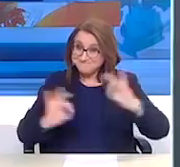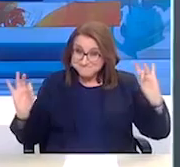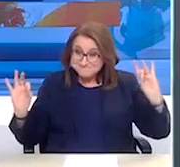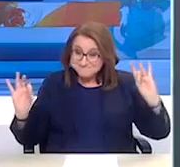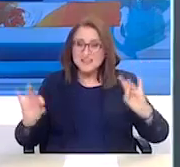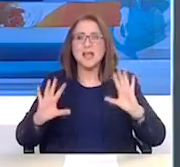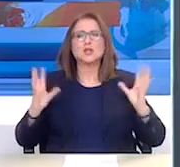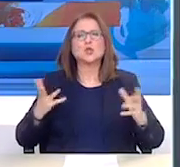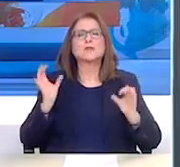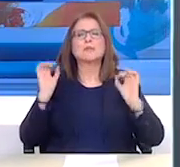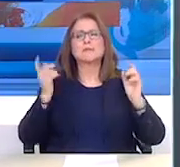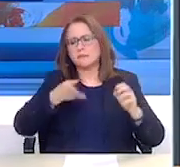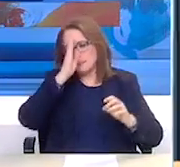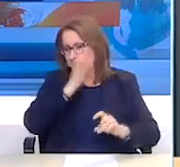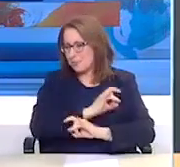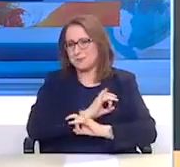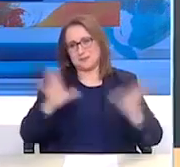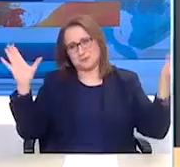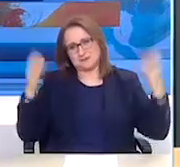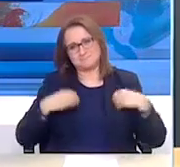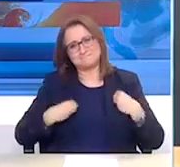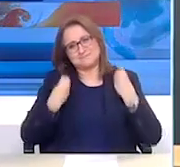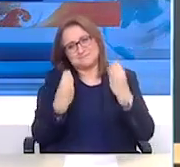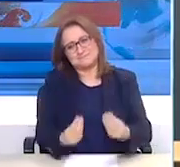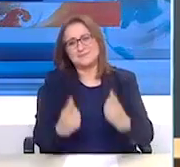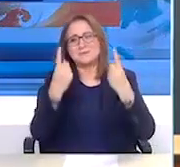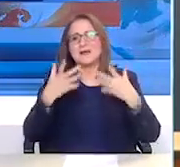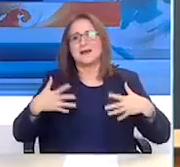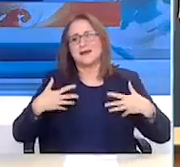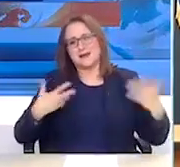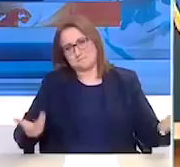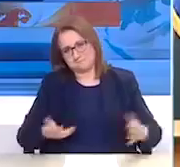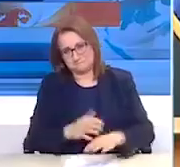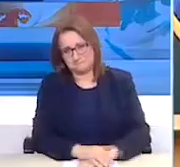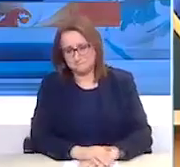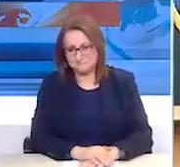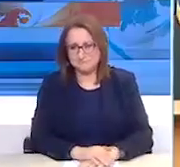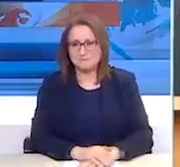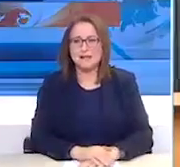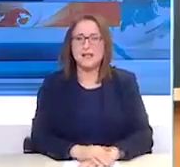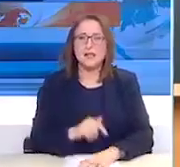Επόμενη προγραμματισμένη ενημέρωση από το Υπουργείο Υγείας τη Δευτέρα το απόγευμα στις 18:00. Σας ευχαριστούμε πολύ.